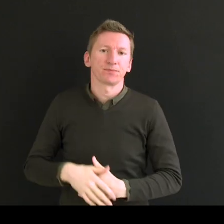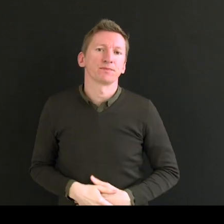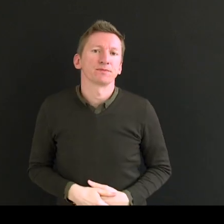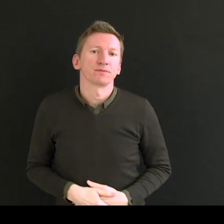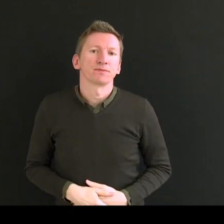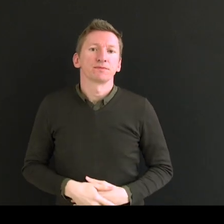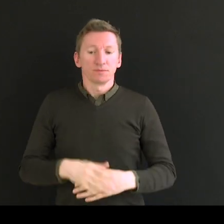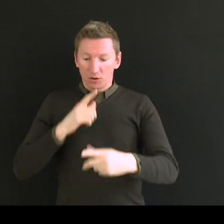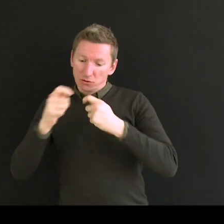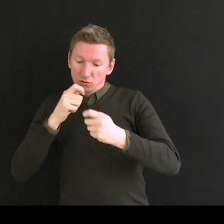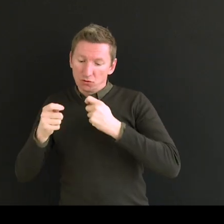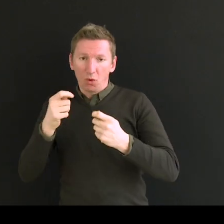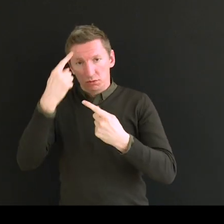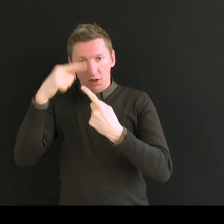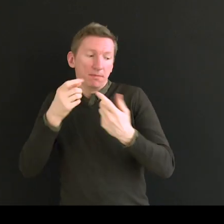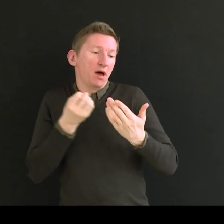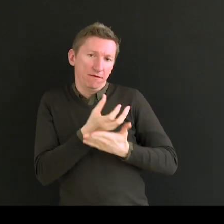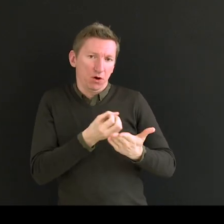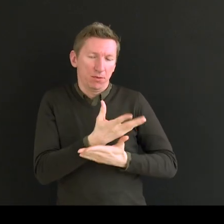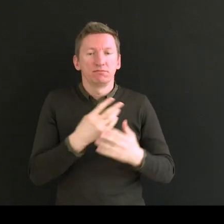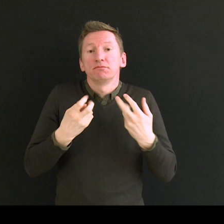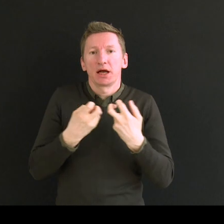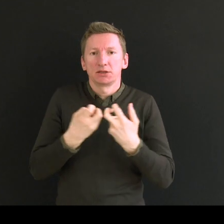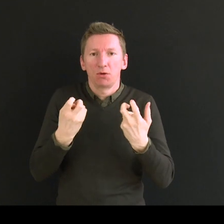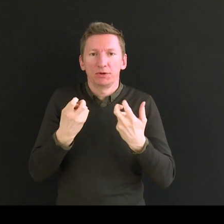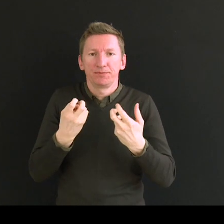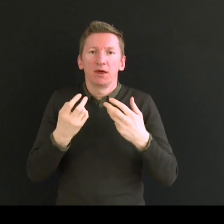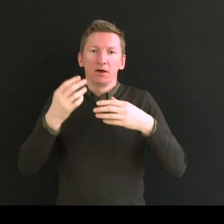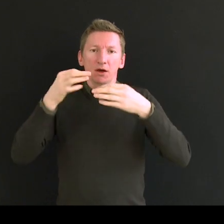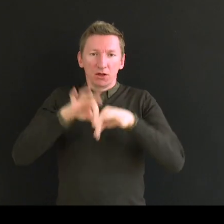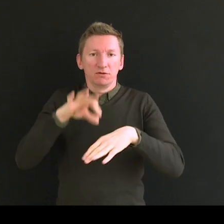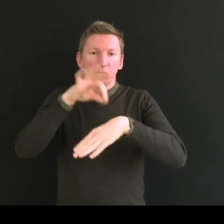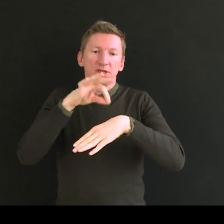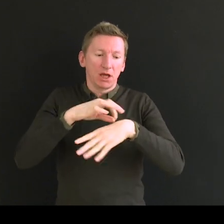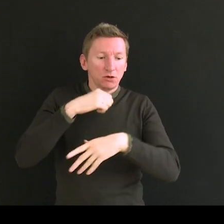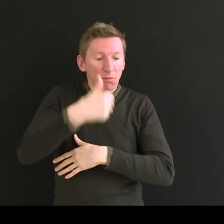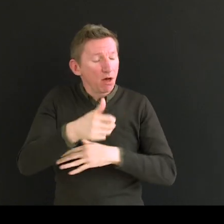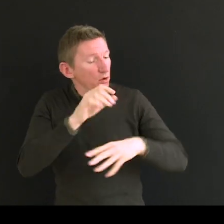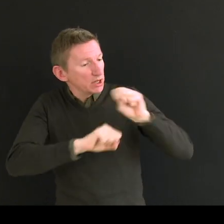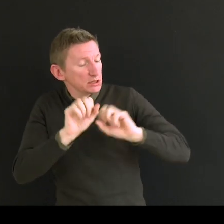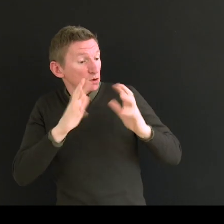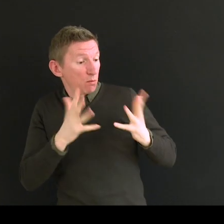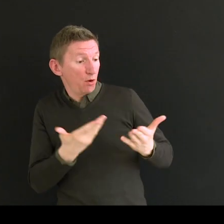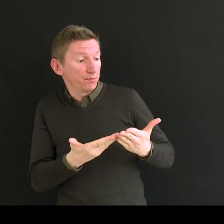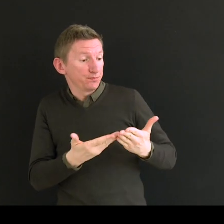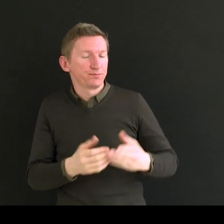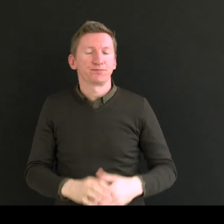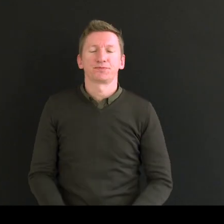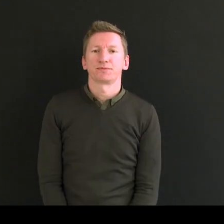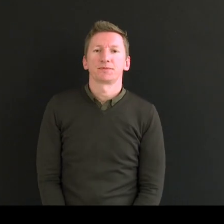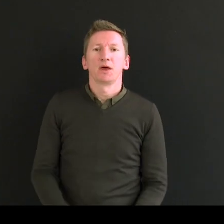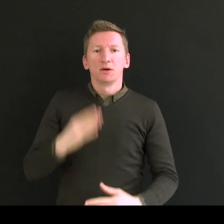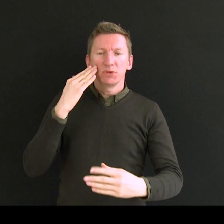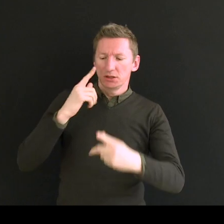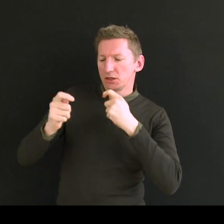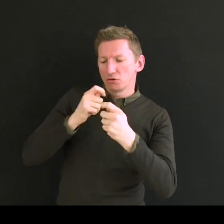Annoncez donc le sujet de conversation. Par exemple, pour la visite médicale de demain, comment faisons-nous? Signalez